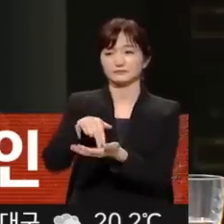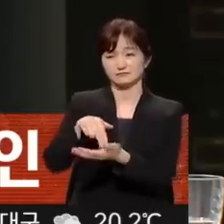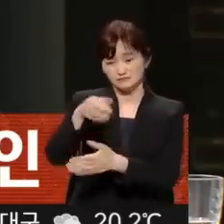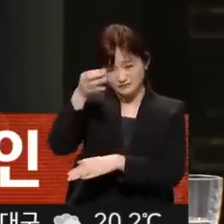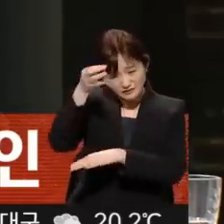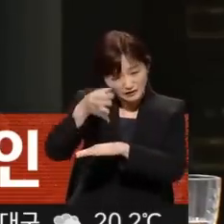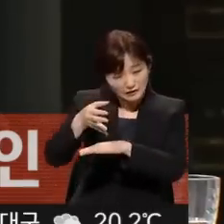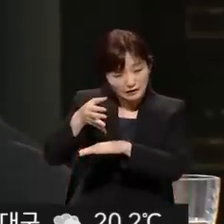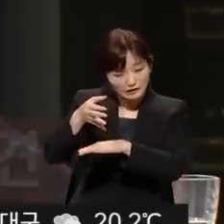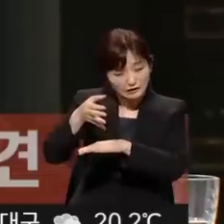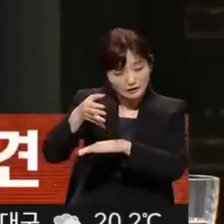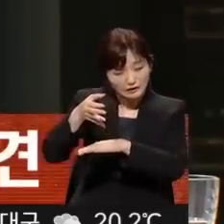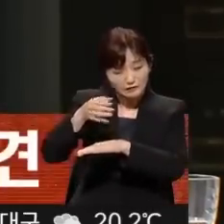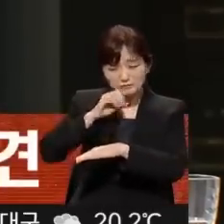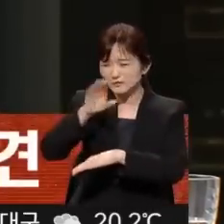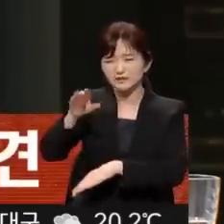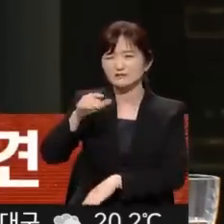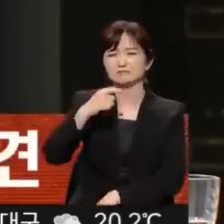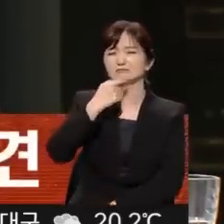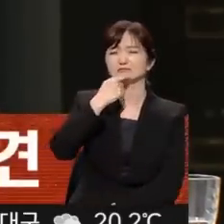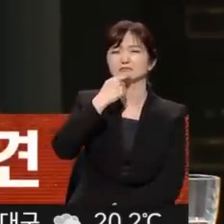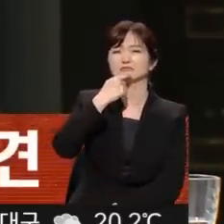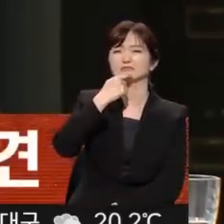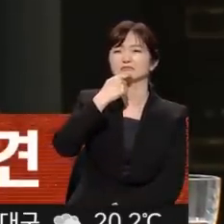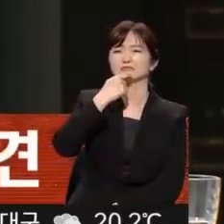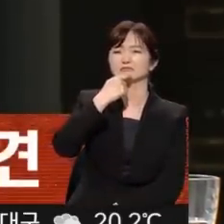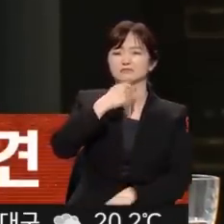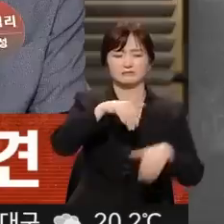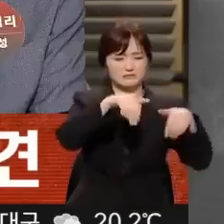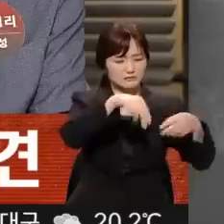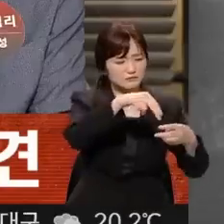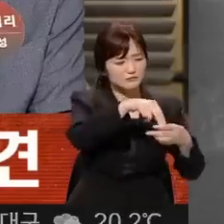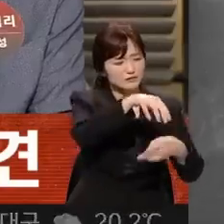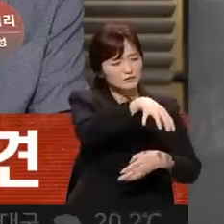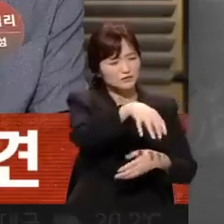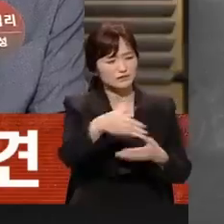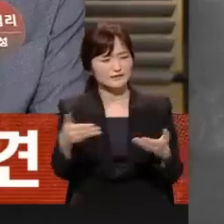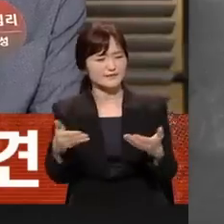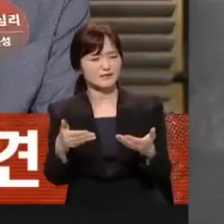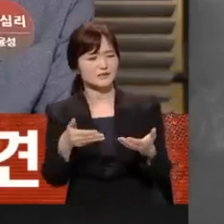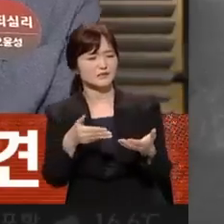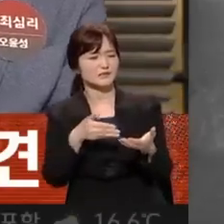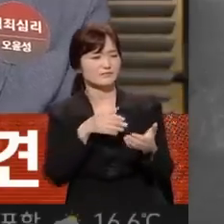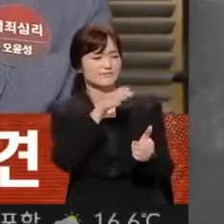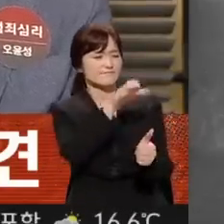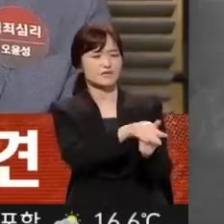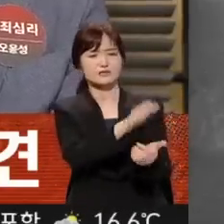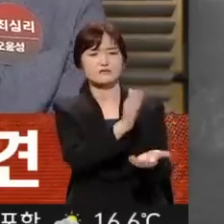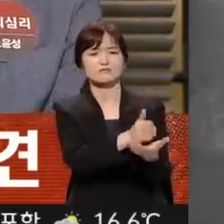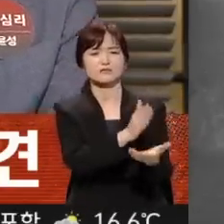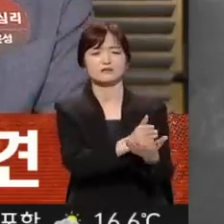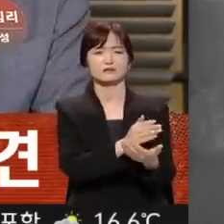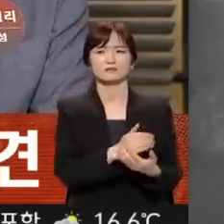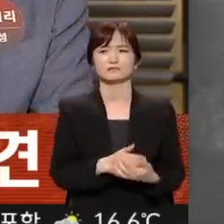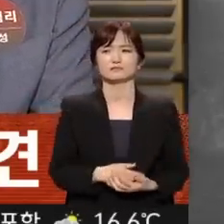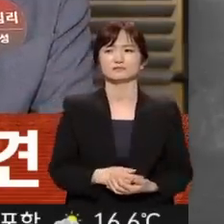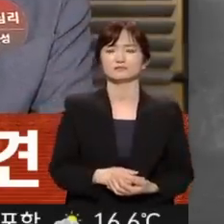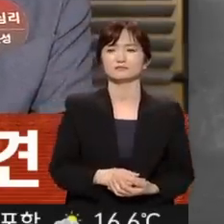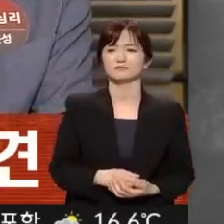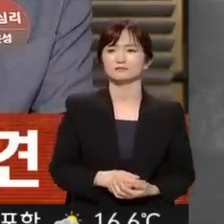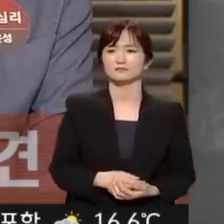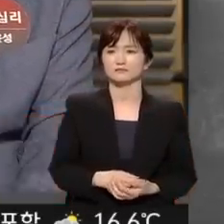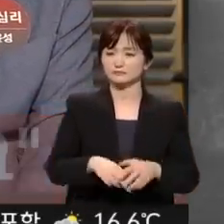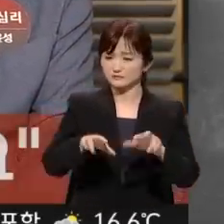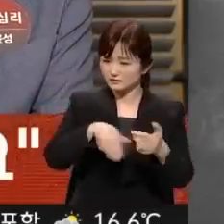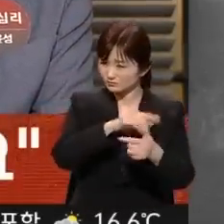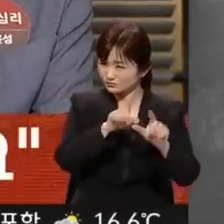솔직히 죄송하다고 말하고 싶지 않고요. 심부름센터 같은데 이런 거 의뢰하지 마세요. 아니 지금 저 상황에서